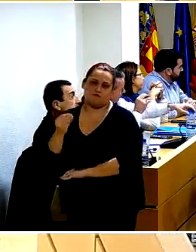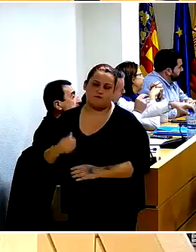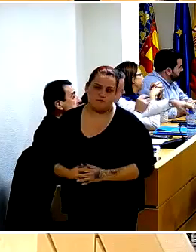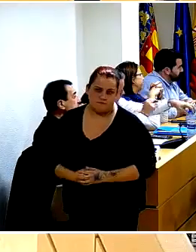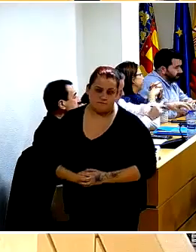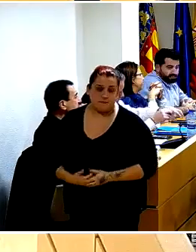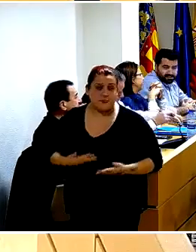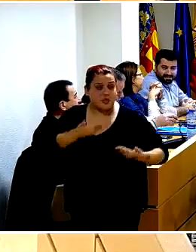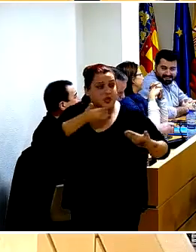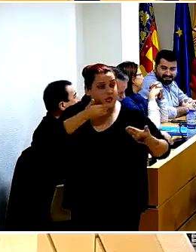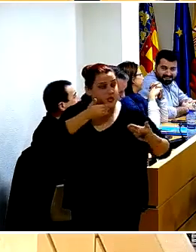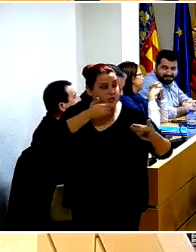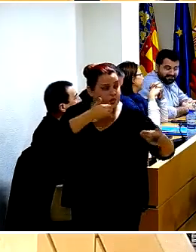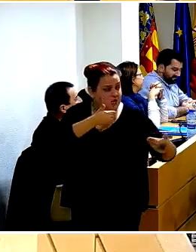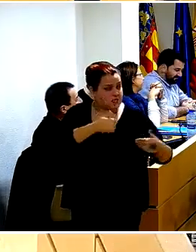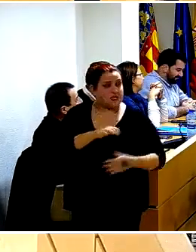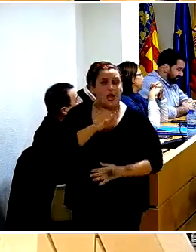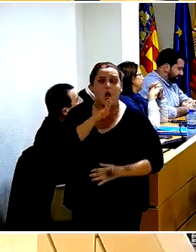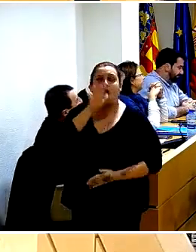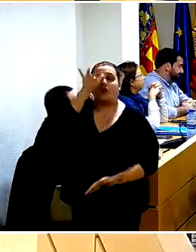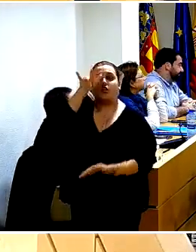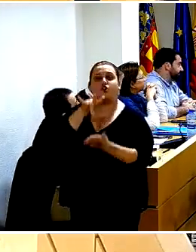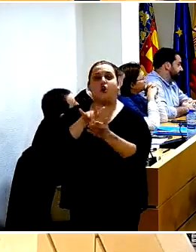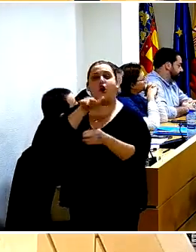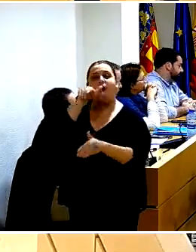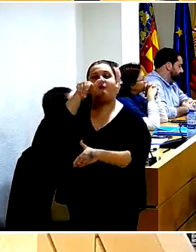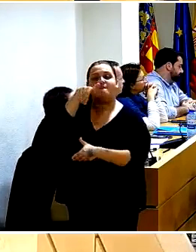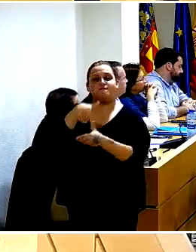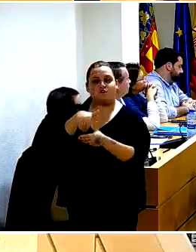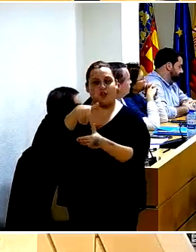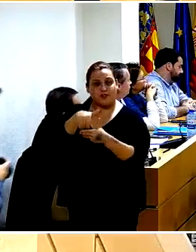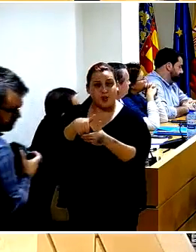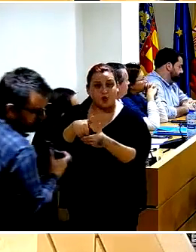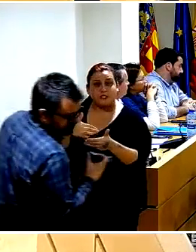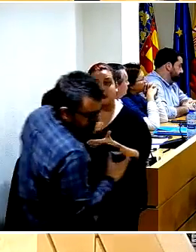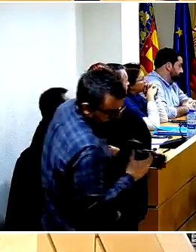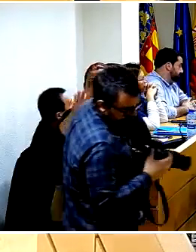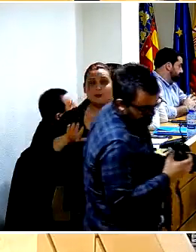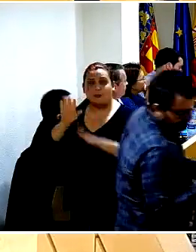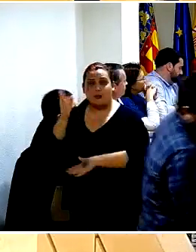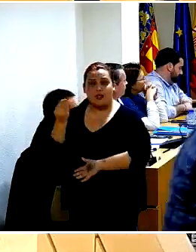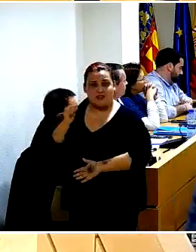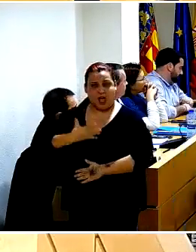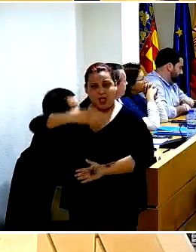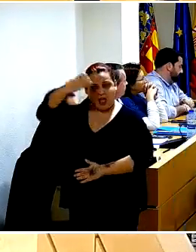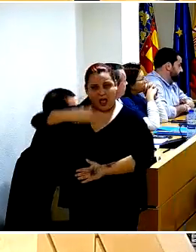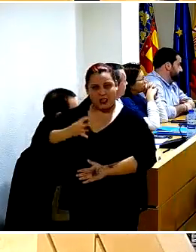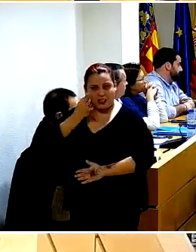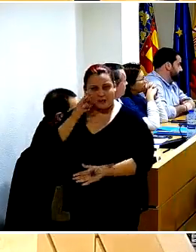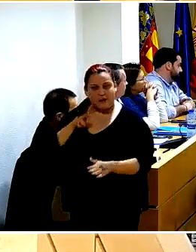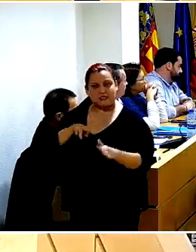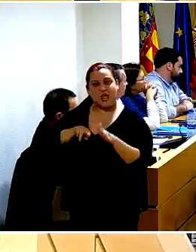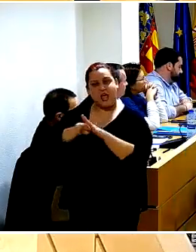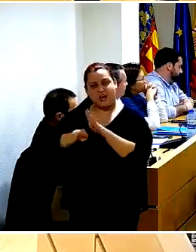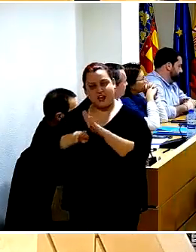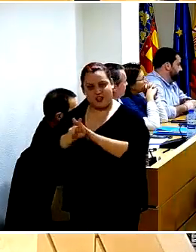Moltes gràcies. Abans de passar a la votació, sí que m'agradaria també afegir alguna qüestió com a alcaldessa i també com a regidora d'Hisenda